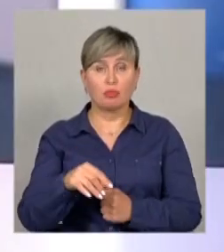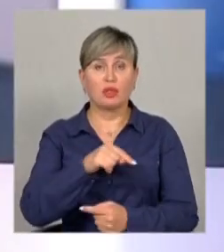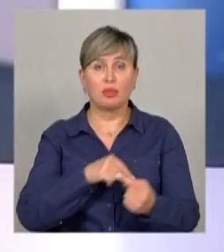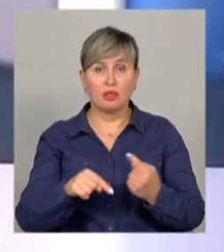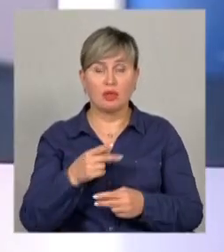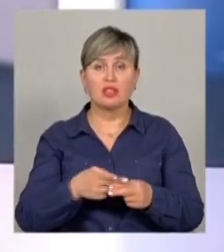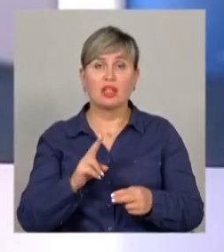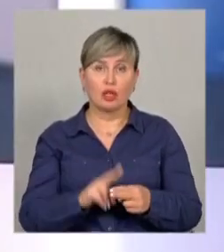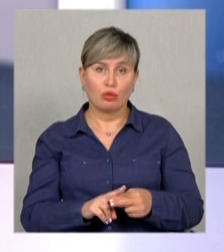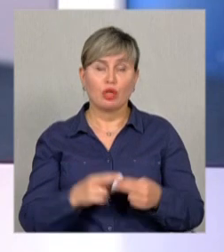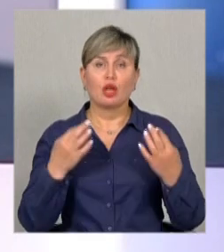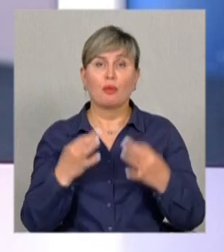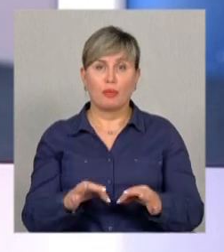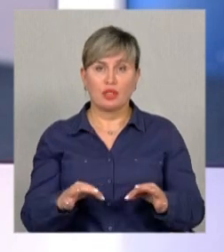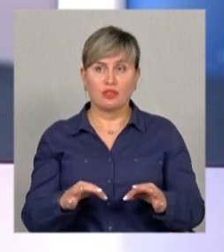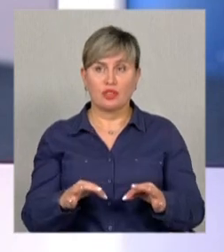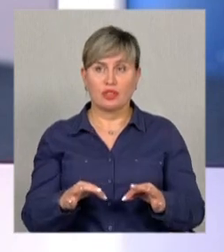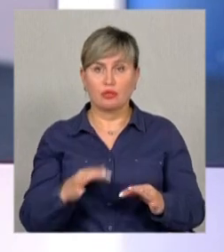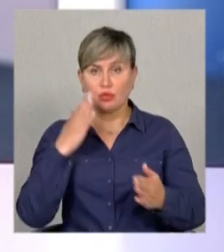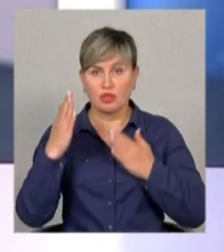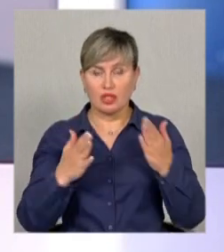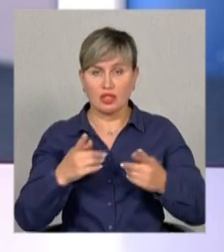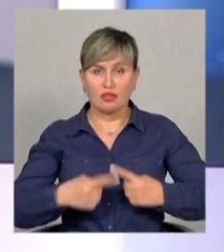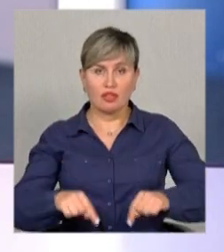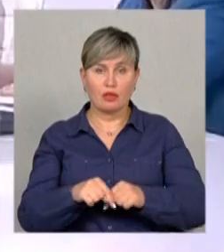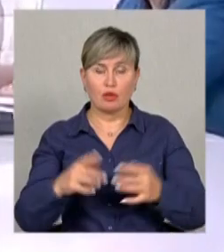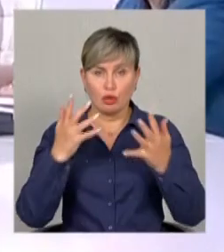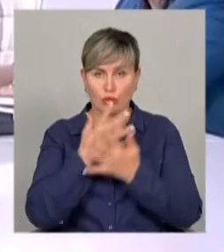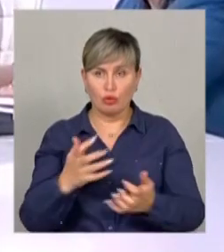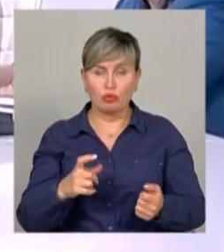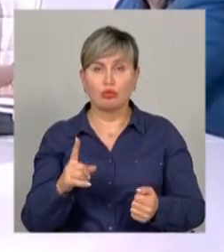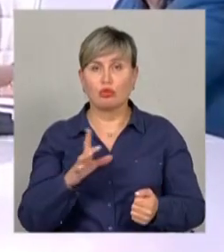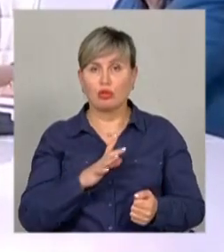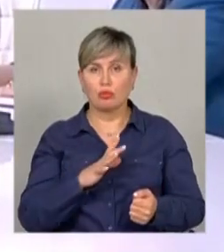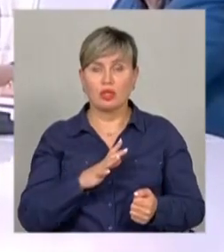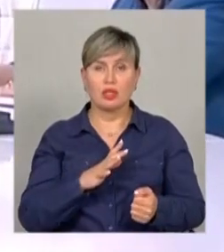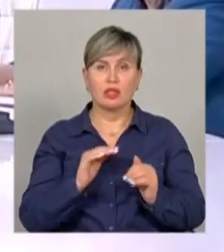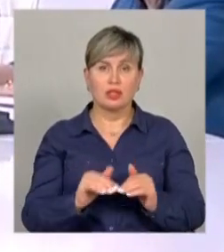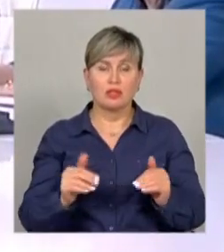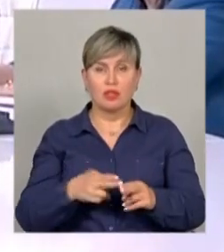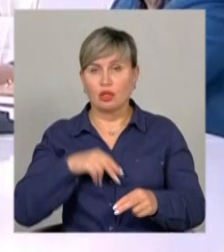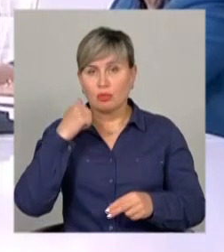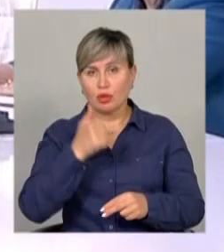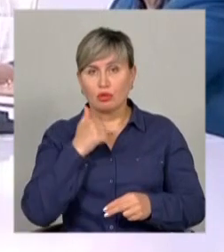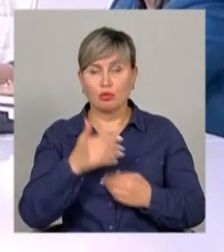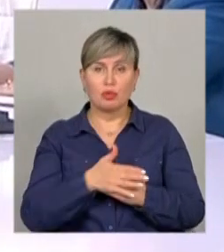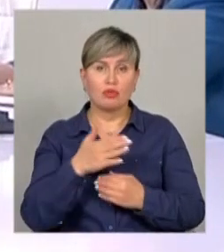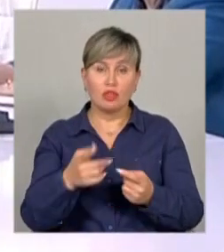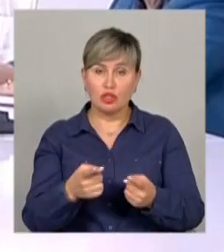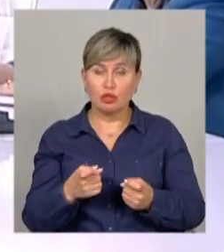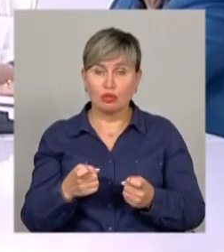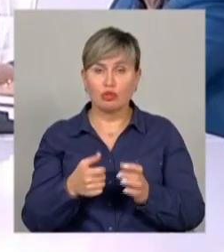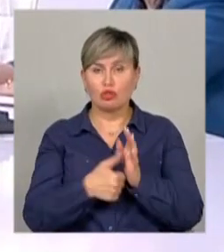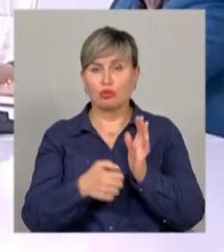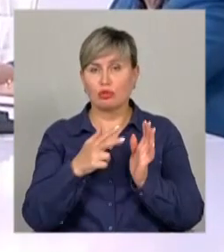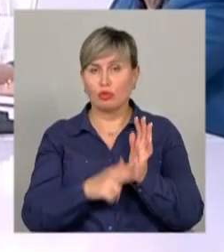предпринимателей, которые позволяют в увеселительных заведениях в ночное время, чтобы были несовершеннолетние. В этом году привлечено более